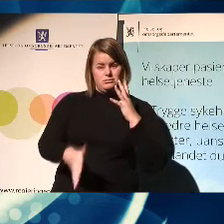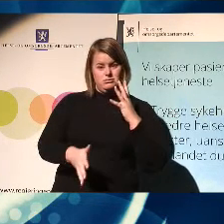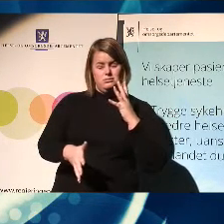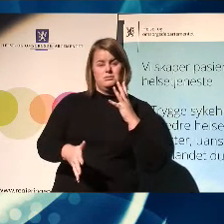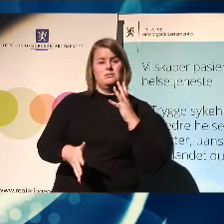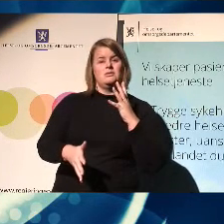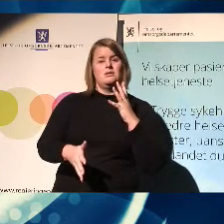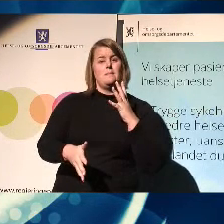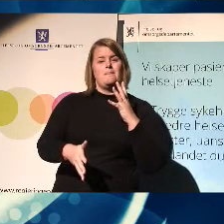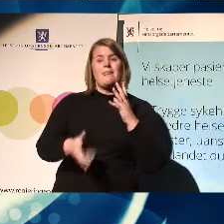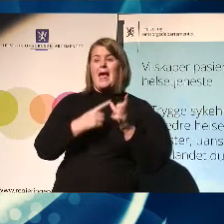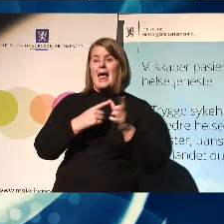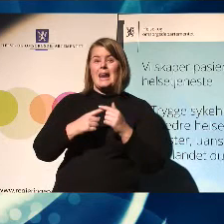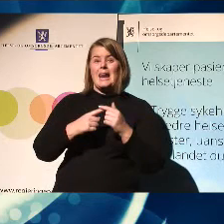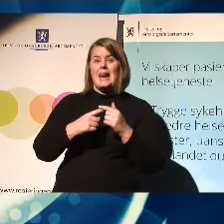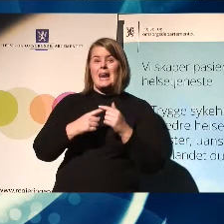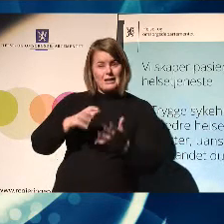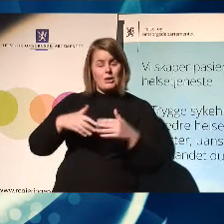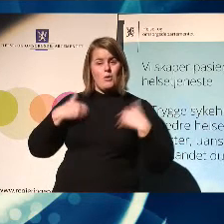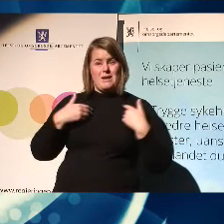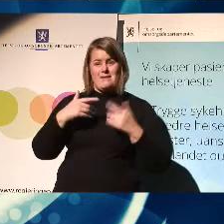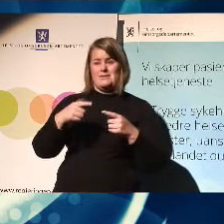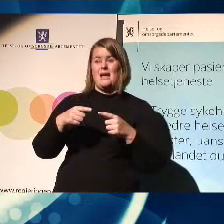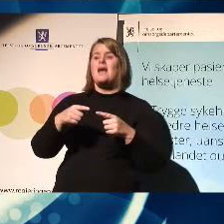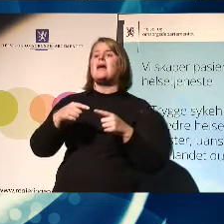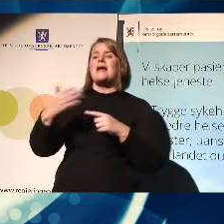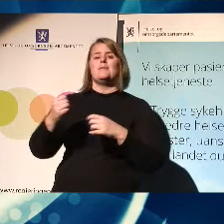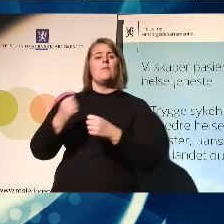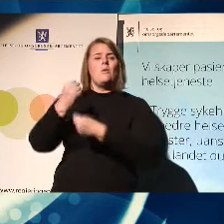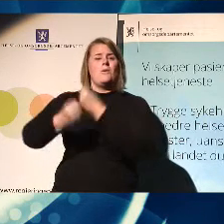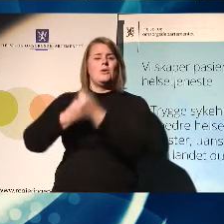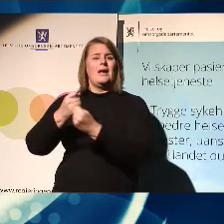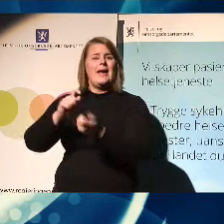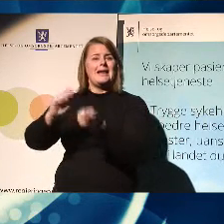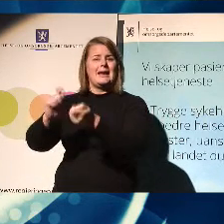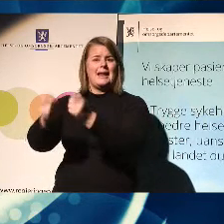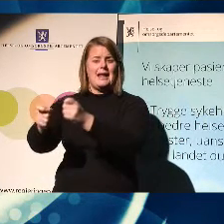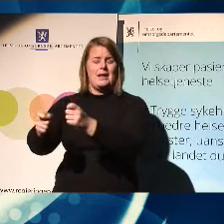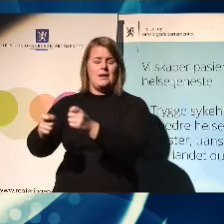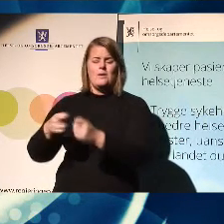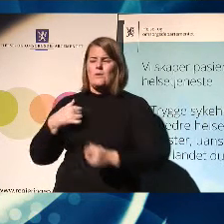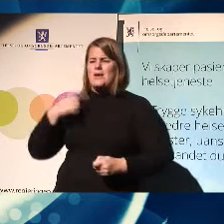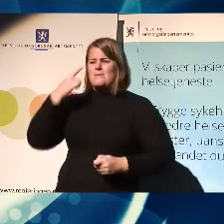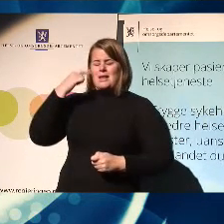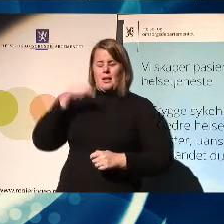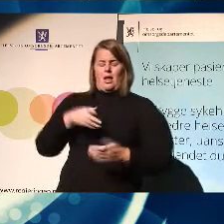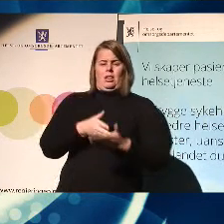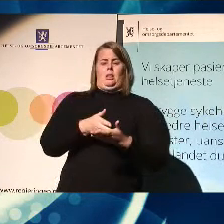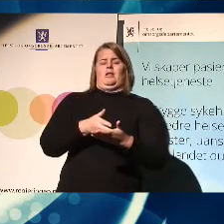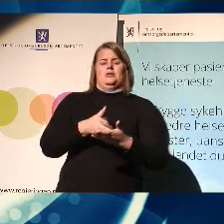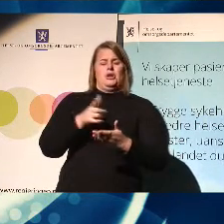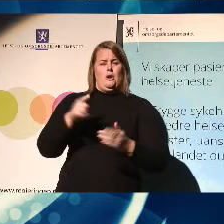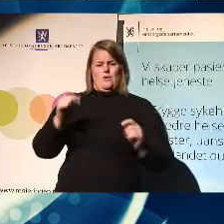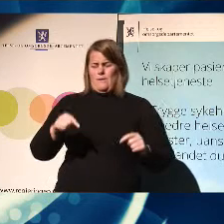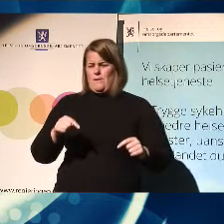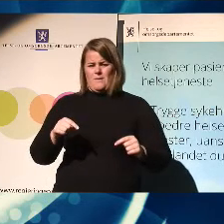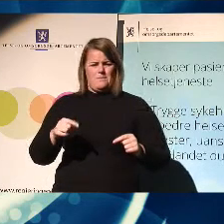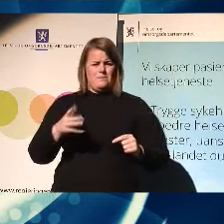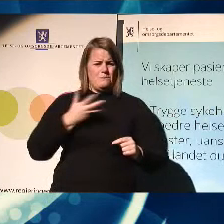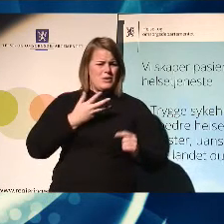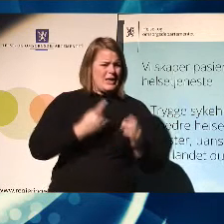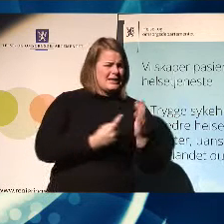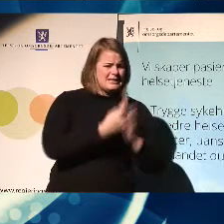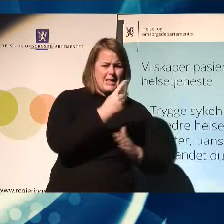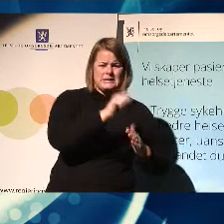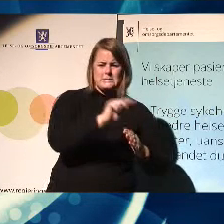eller stått i en faktisk hendelse. Og der mener jeg at vi møter litt oss selv i døren igjen, fordi det så fortettet med hendelser nå, at jeg usikker